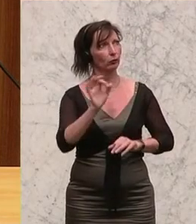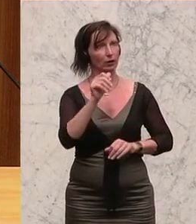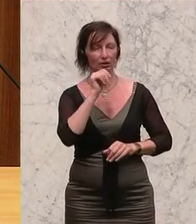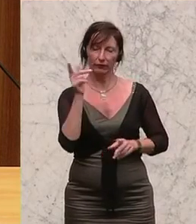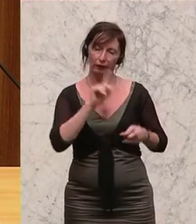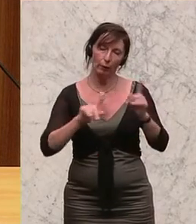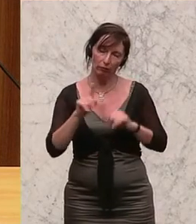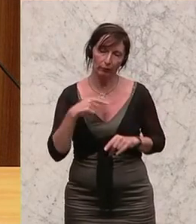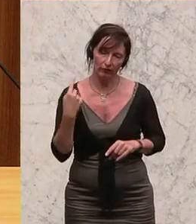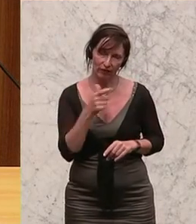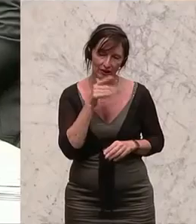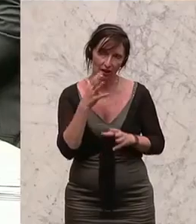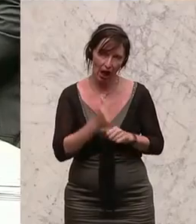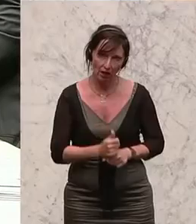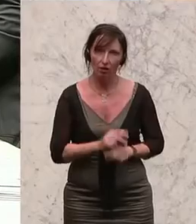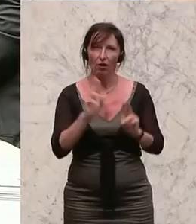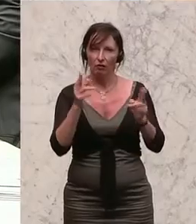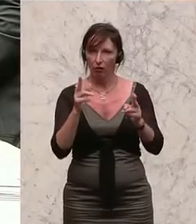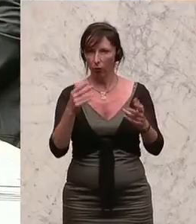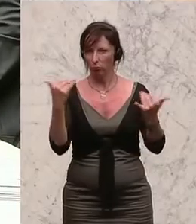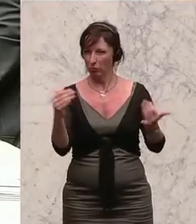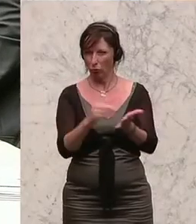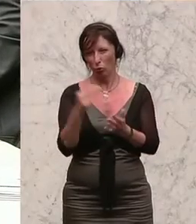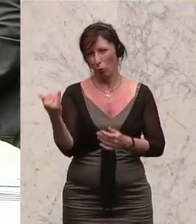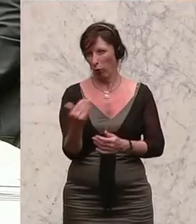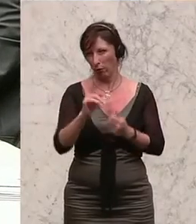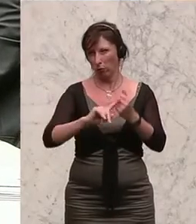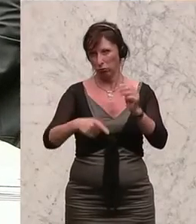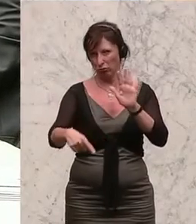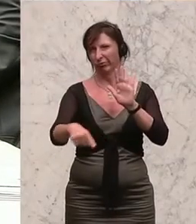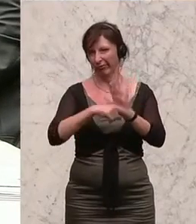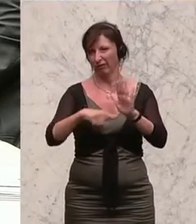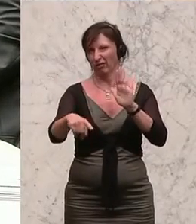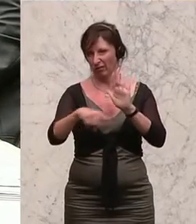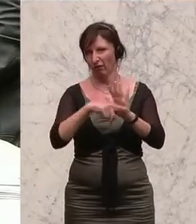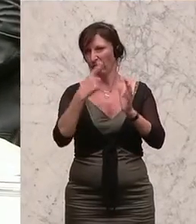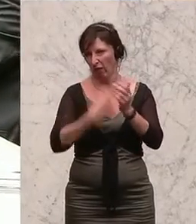wir keine, weil wir laufend Budgetdefizite nach wie vor machen.